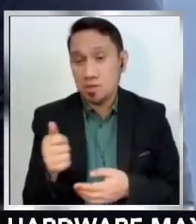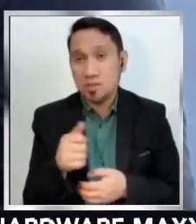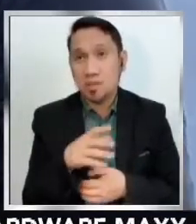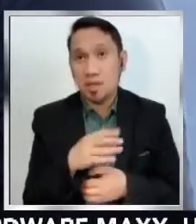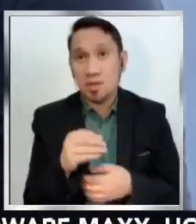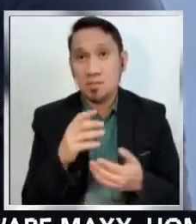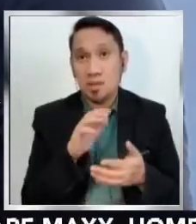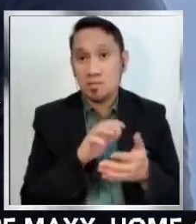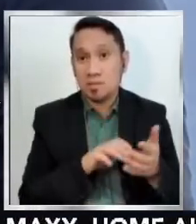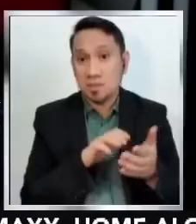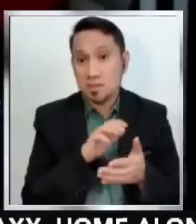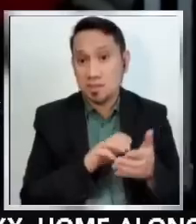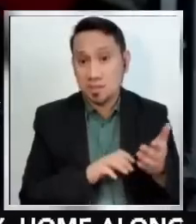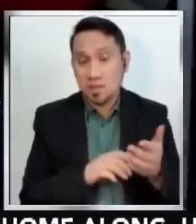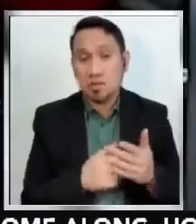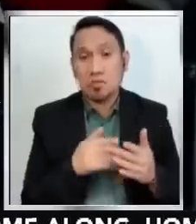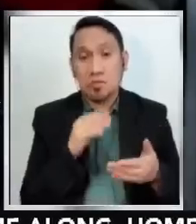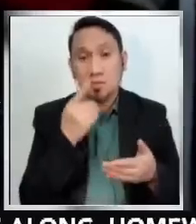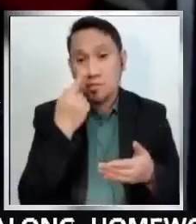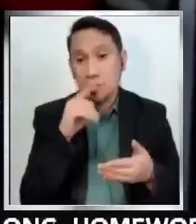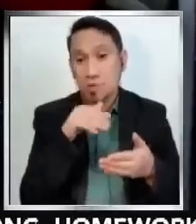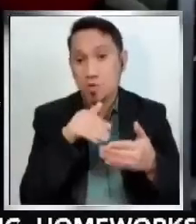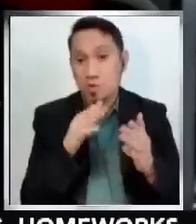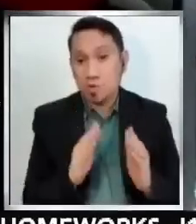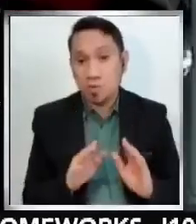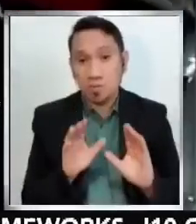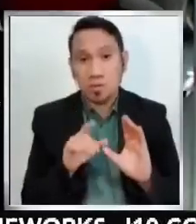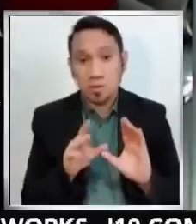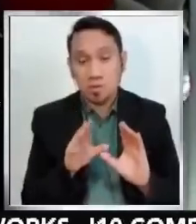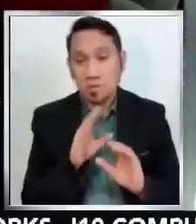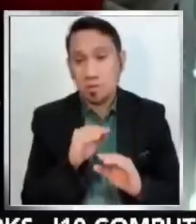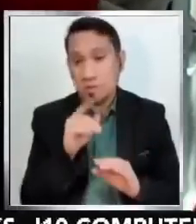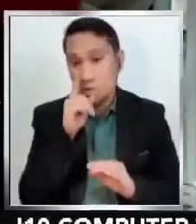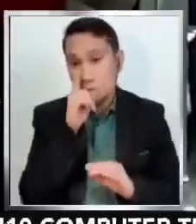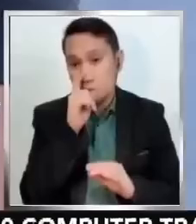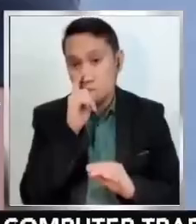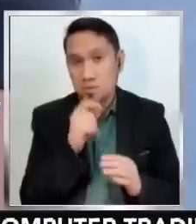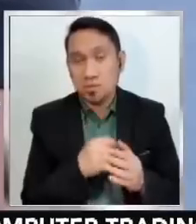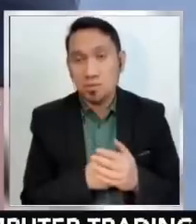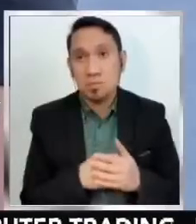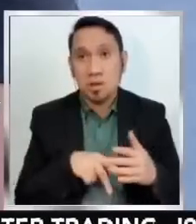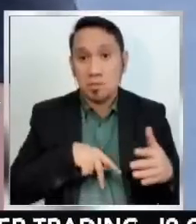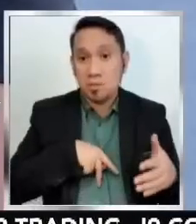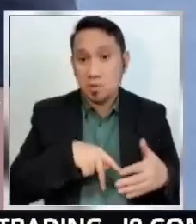sa mga student, PWD and senior citizen. Buntis,